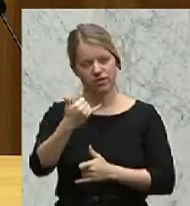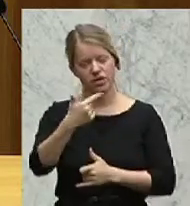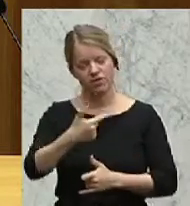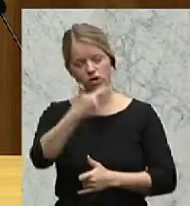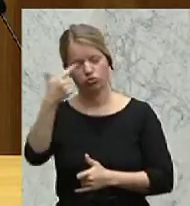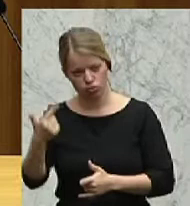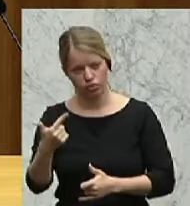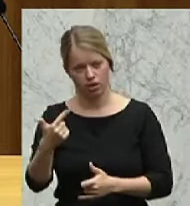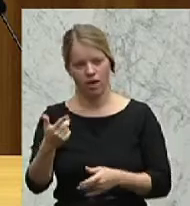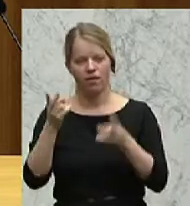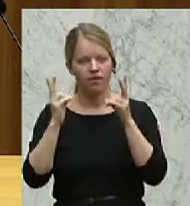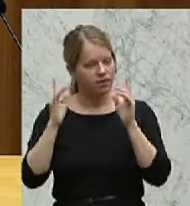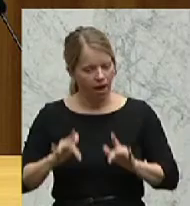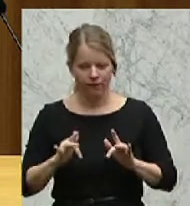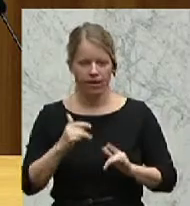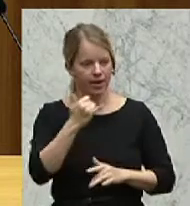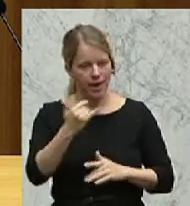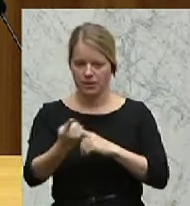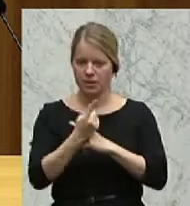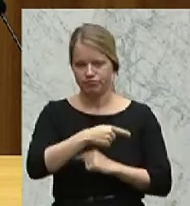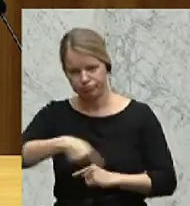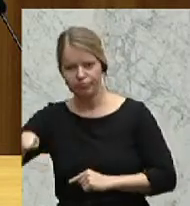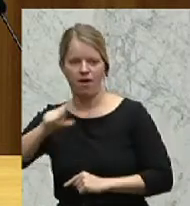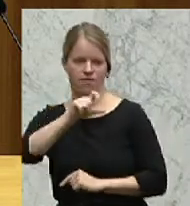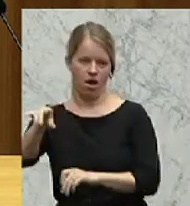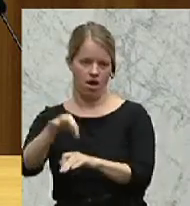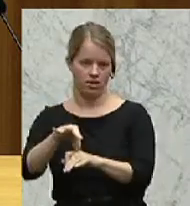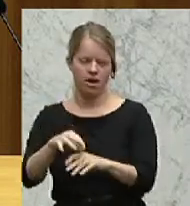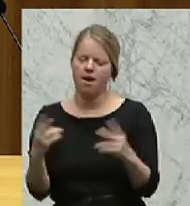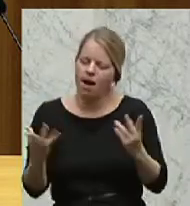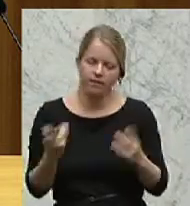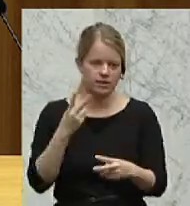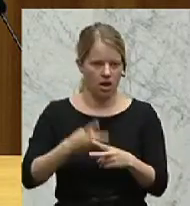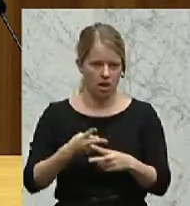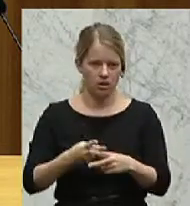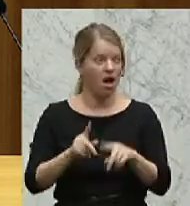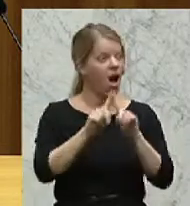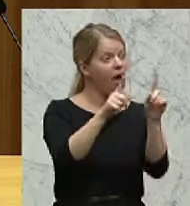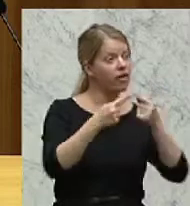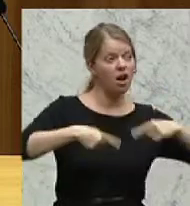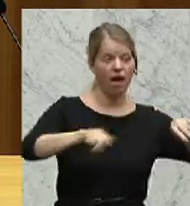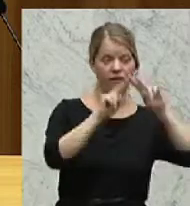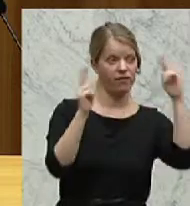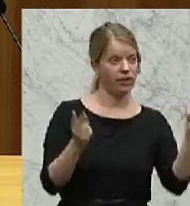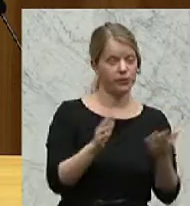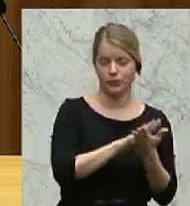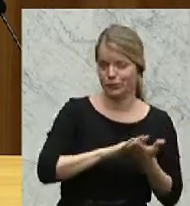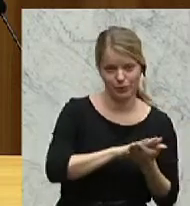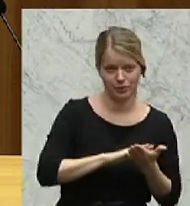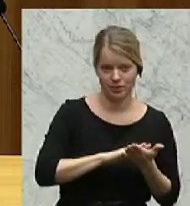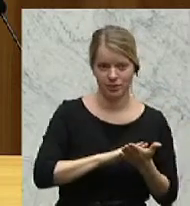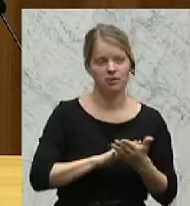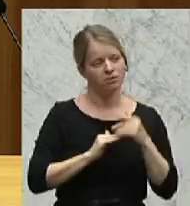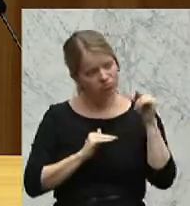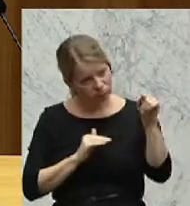kann jeder Patient zu einem Facharzt kommen, egal welche Krankheit Sie haben. Und das haben Sie in keinem anderen Land der Welt. Das ist etwas,